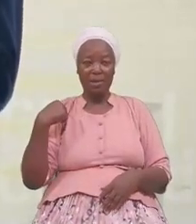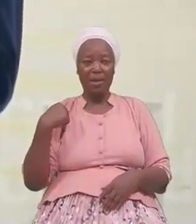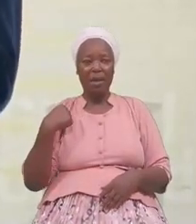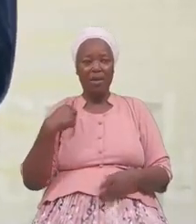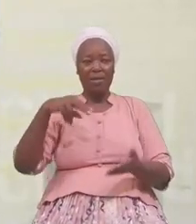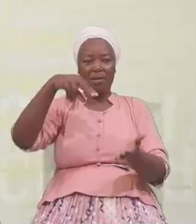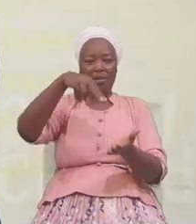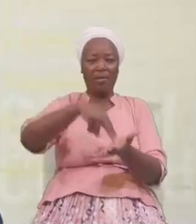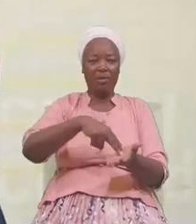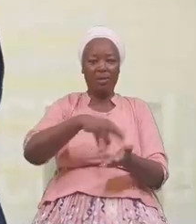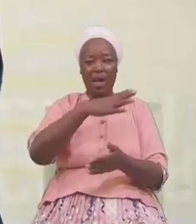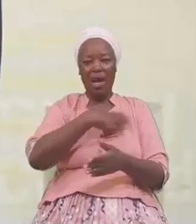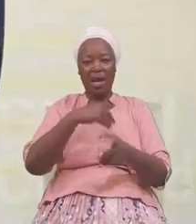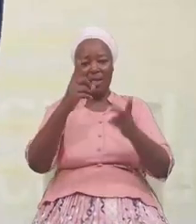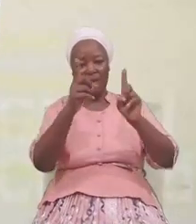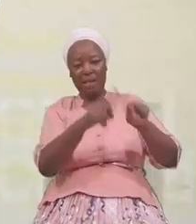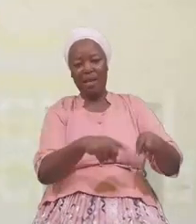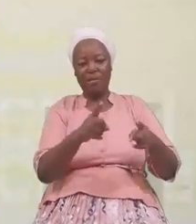et vint à Jésus.